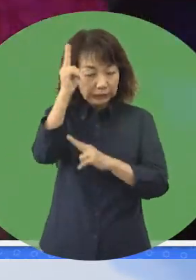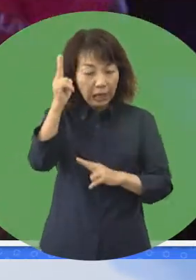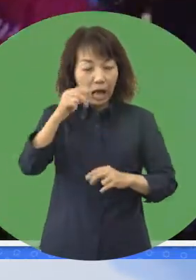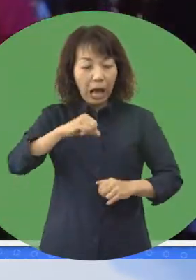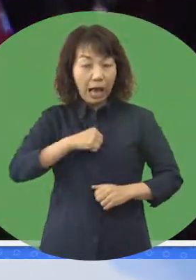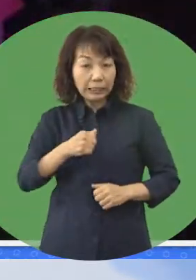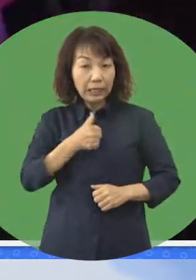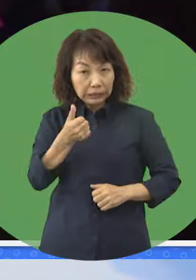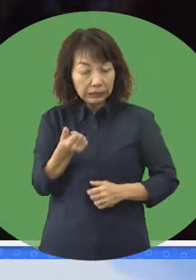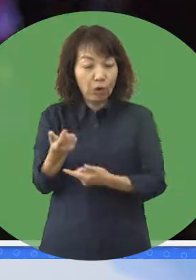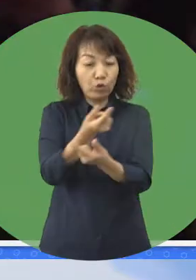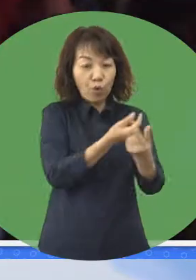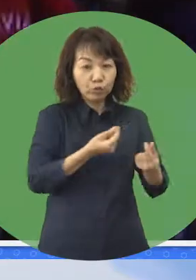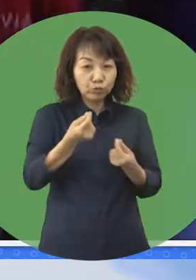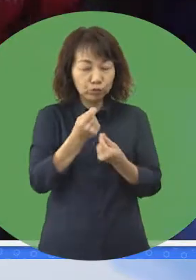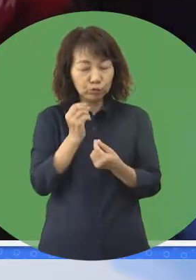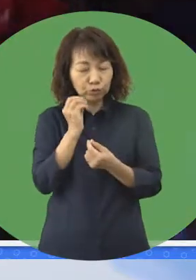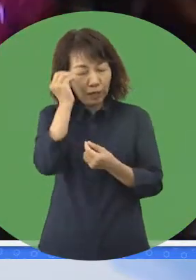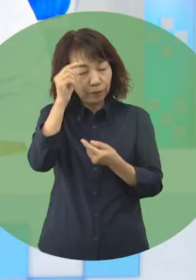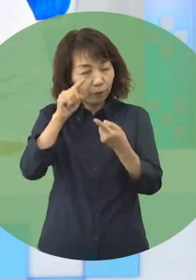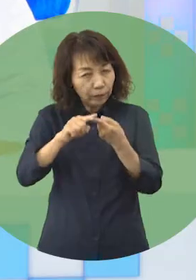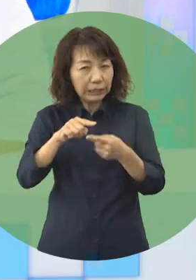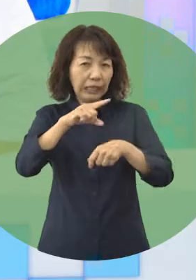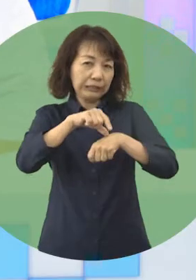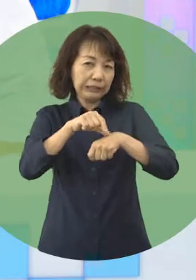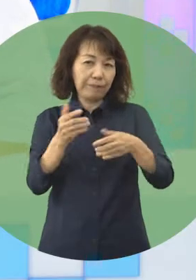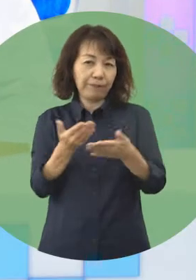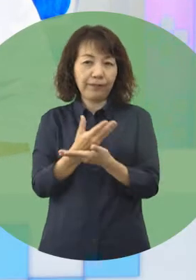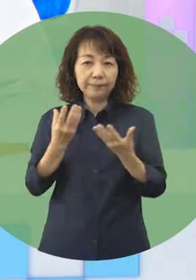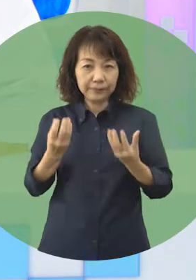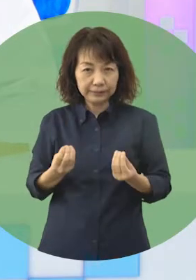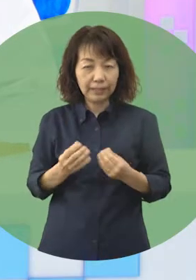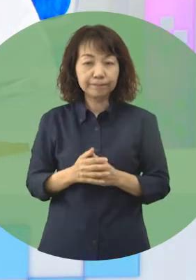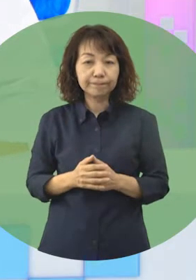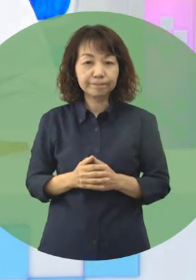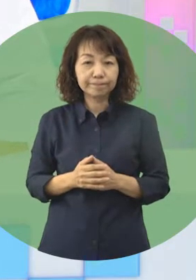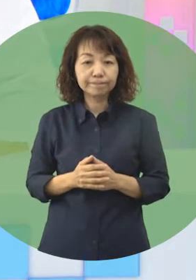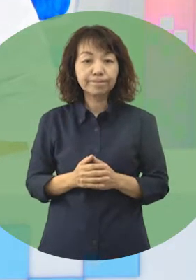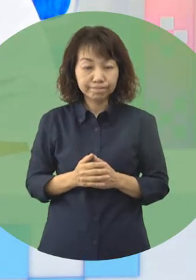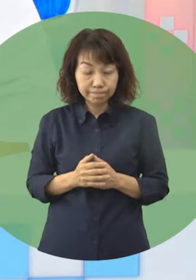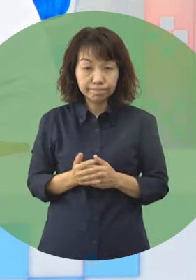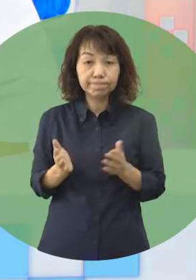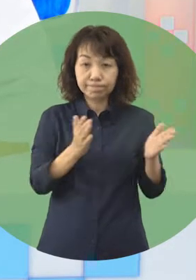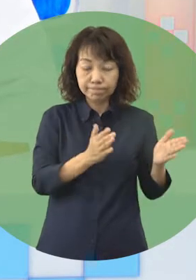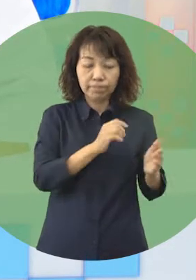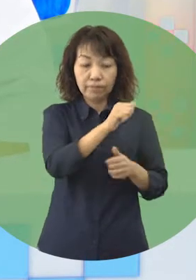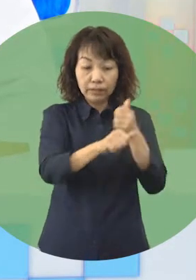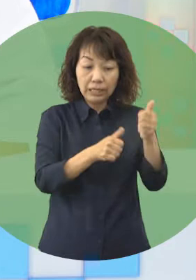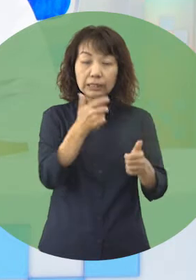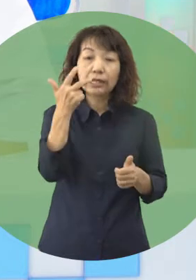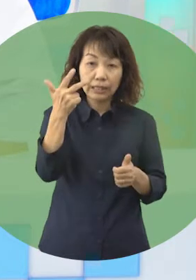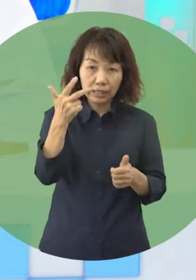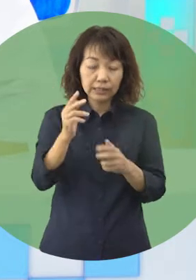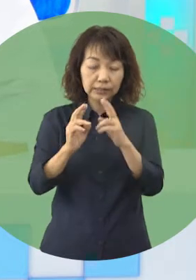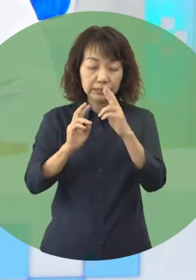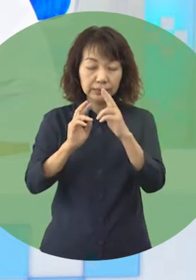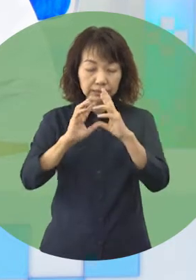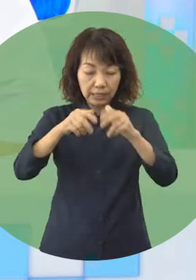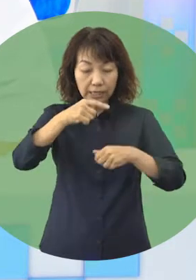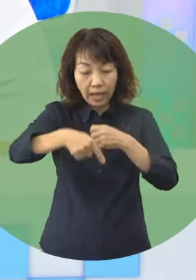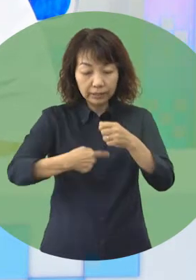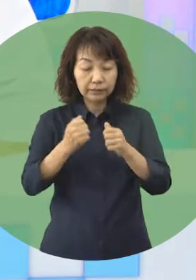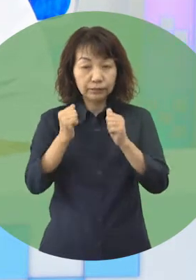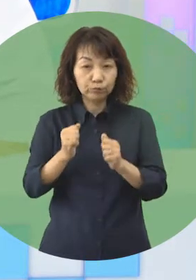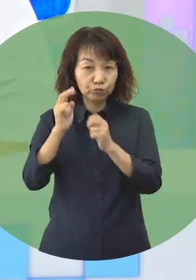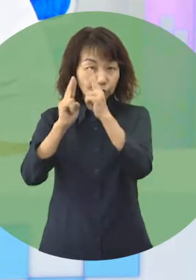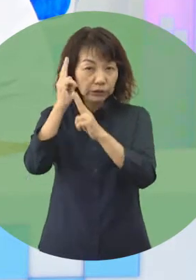動的な時間となりました。そして第7回世界のウチナアンチョ大会は、新型コロナウイル